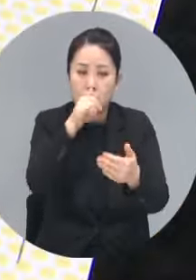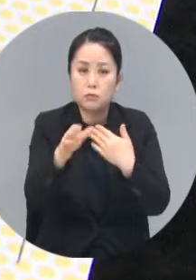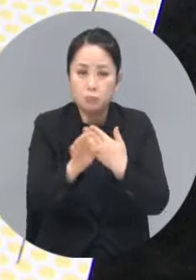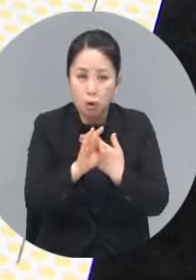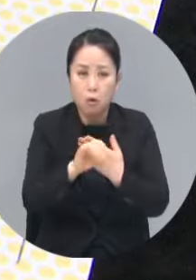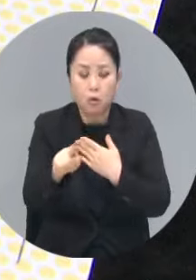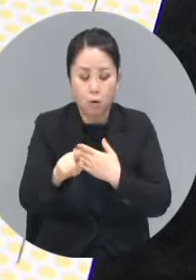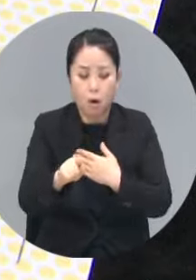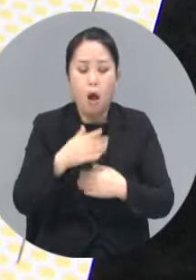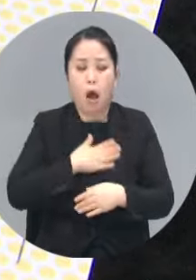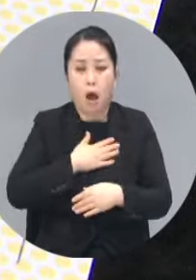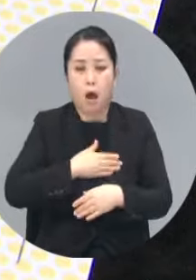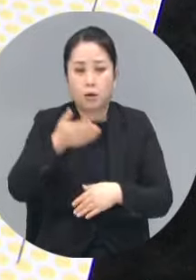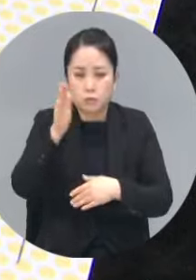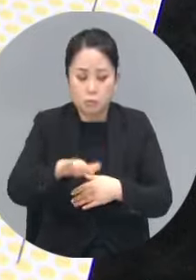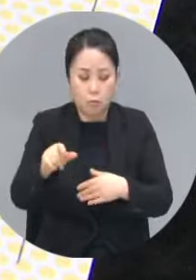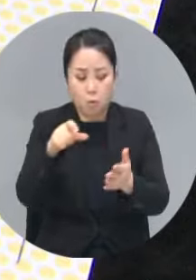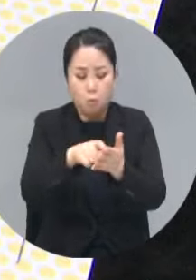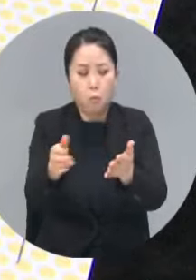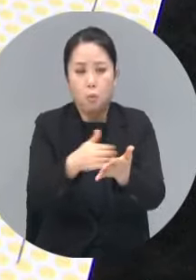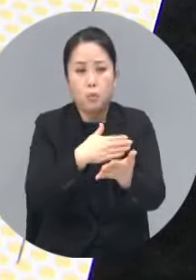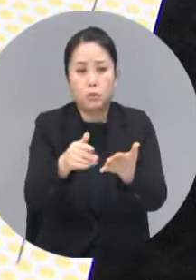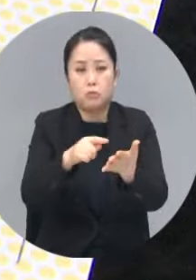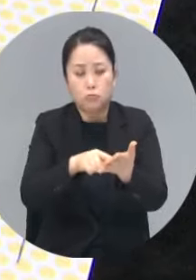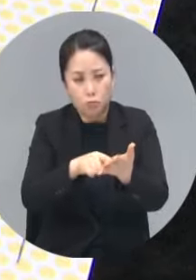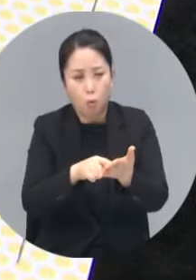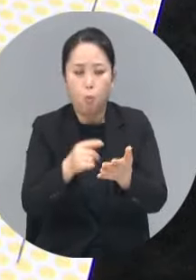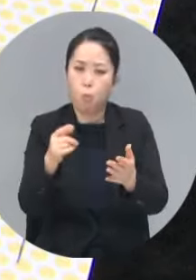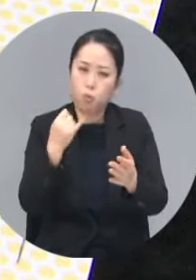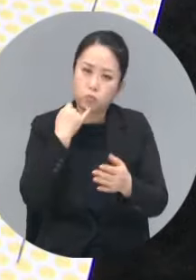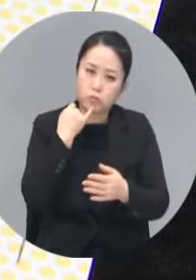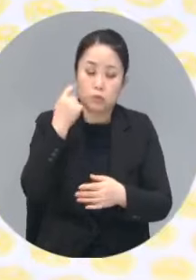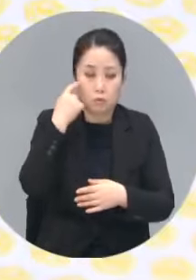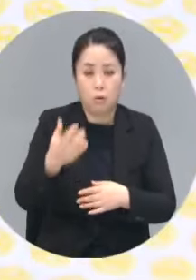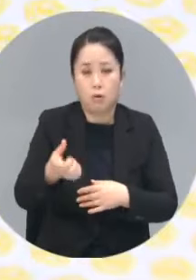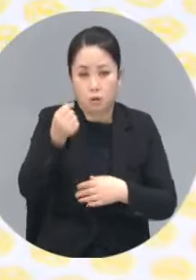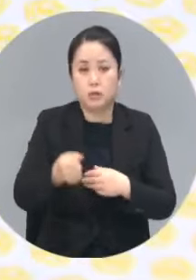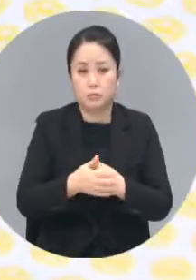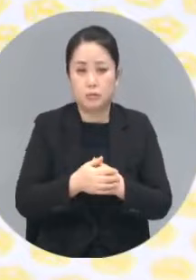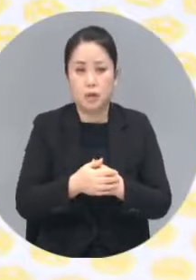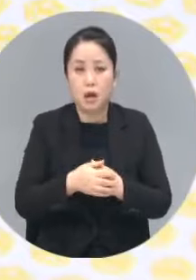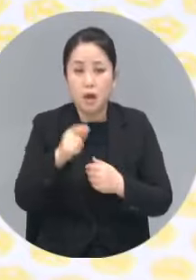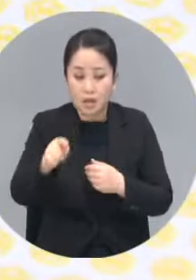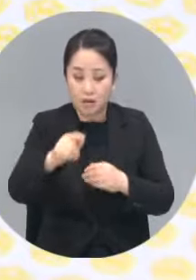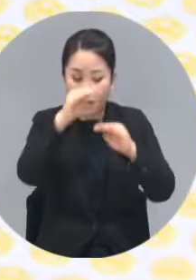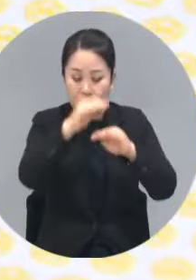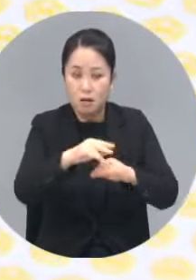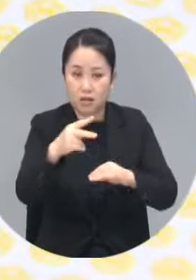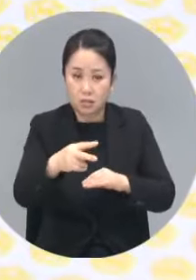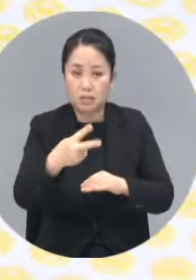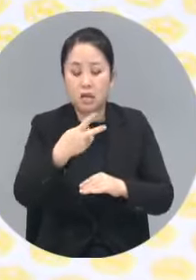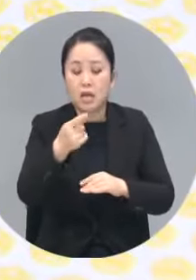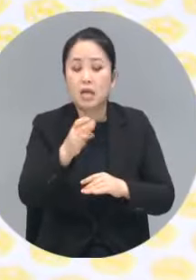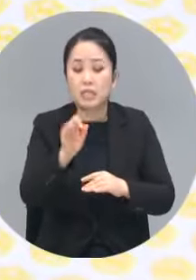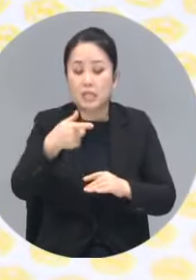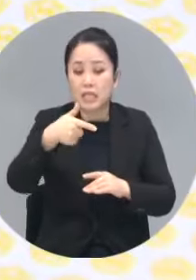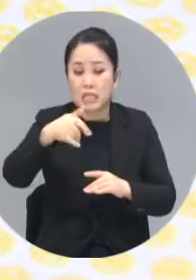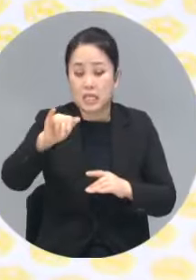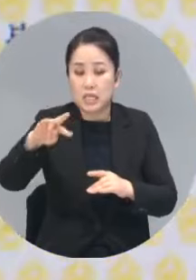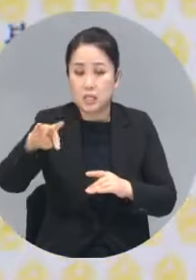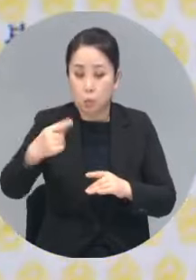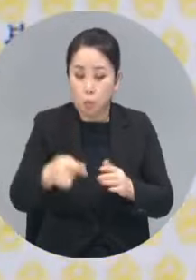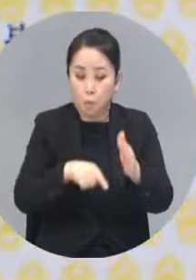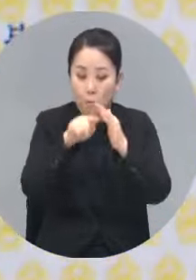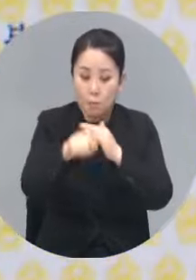생각했죠이 내용을 직접 확인하려면 등기소를 찾아가 신탁 원부를 확인해야 합니다 하지만 일반인들이이